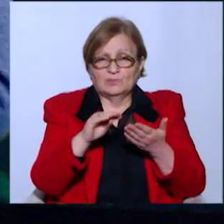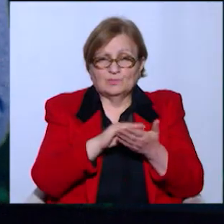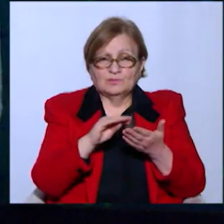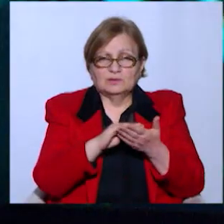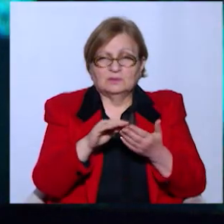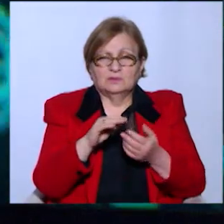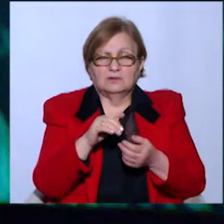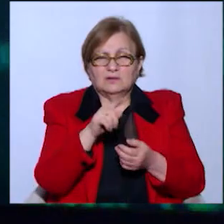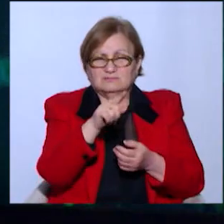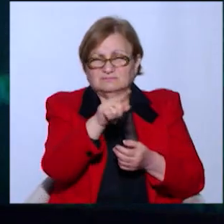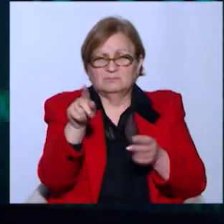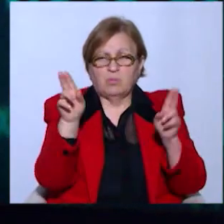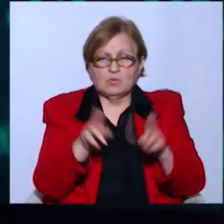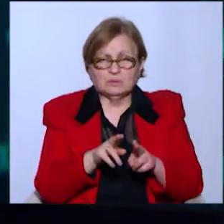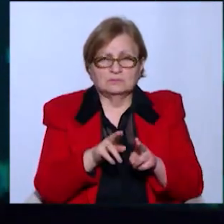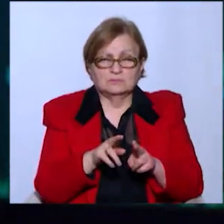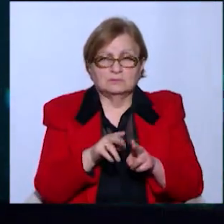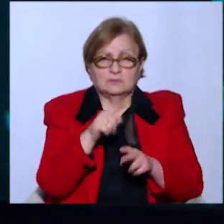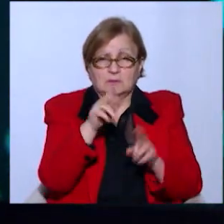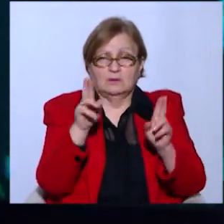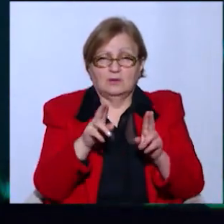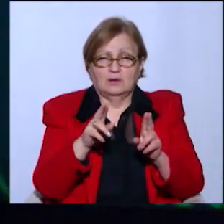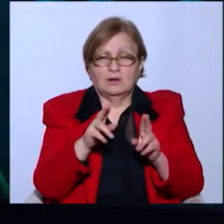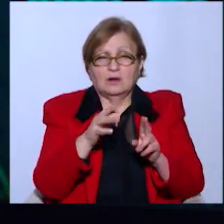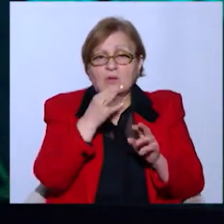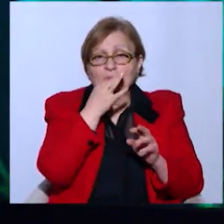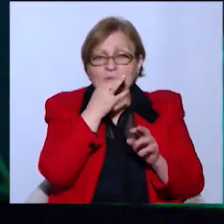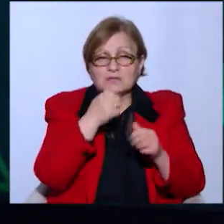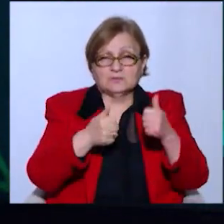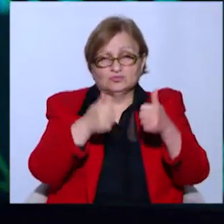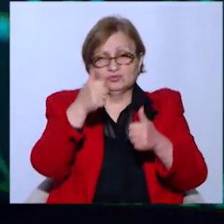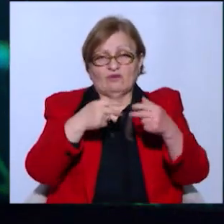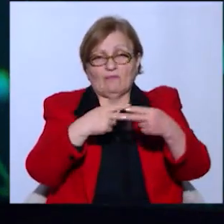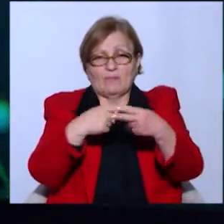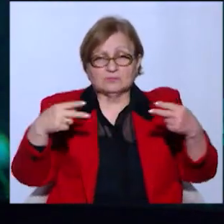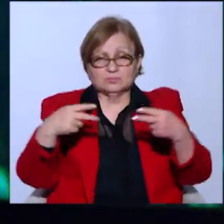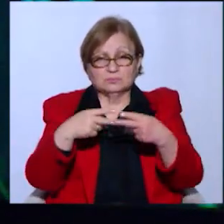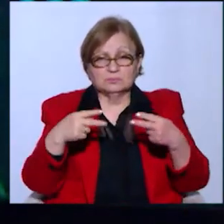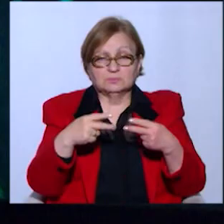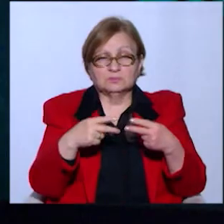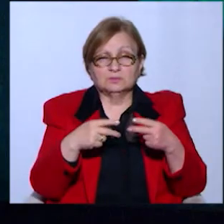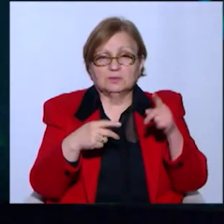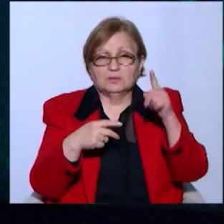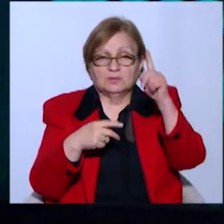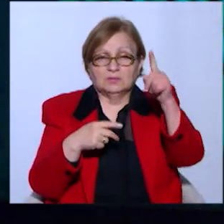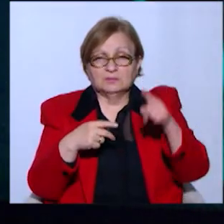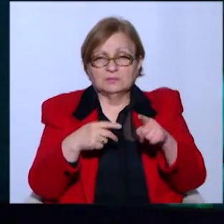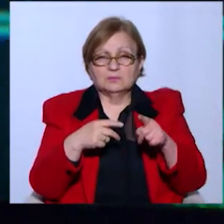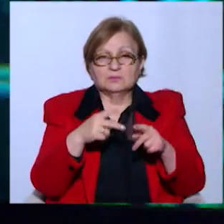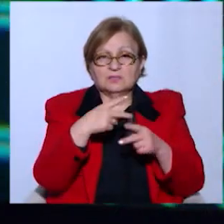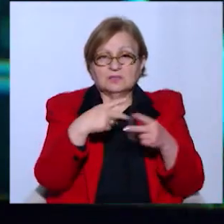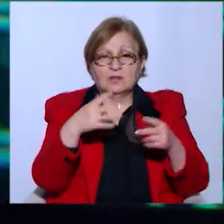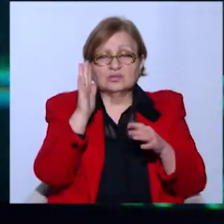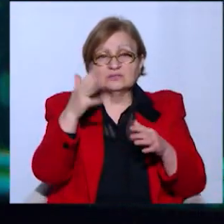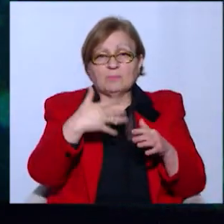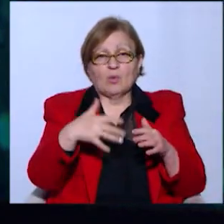ფორმულები და ეს ფორმულები მერე ერთმანეთთან შევაფარდოთ. მოცემულობის თანახმად ეს შეფარდება